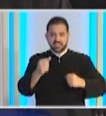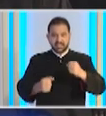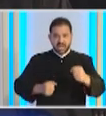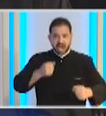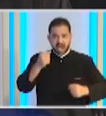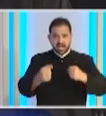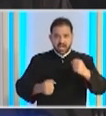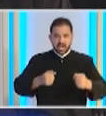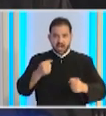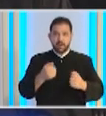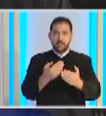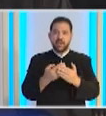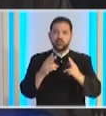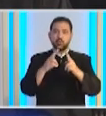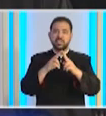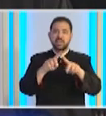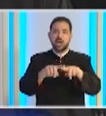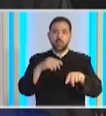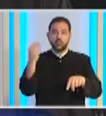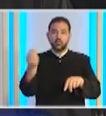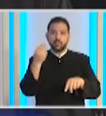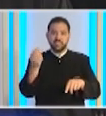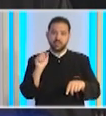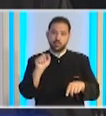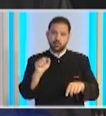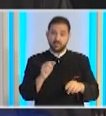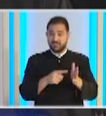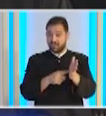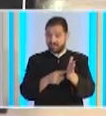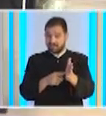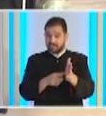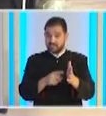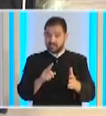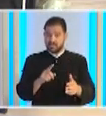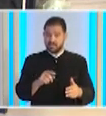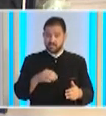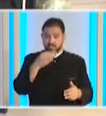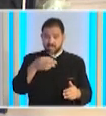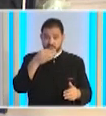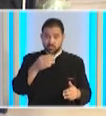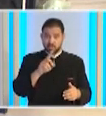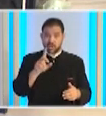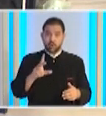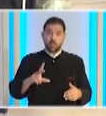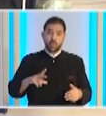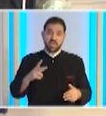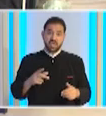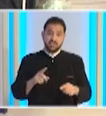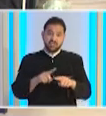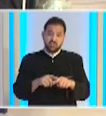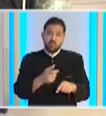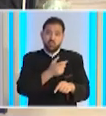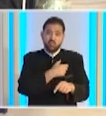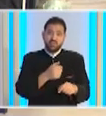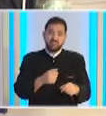păcatului. Așadar, iată că nu se dezminte cuvântul nostru când spune că este cu neputință a afla o margine